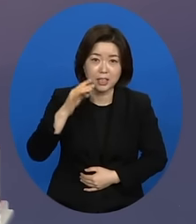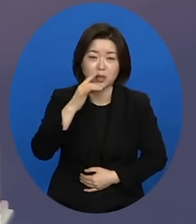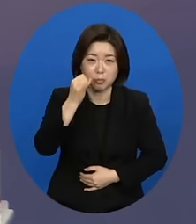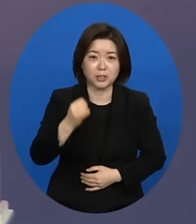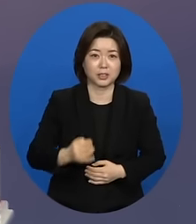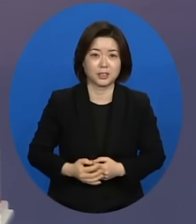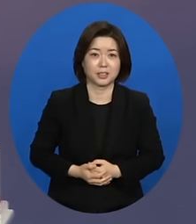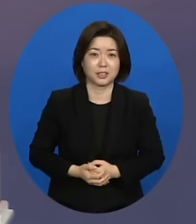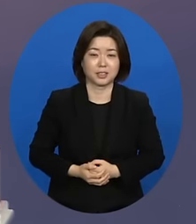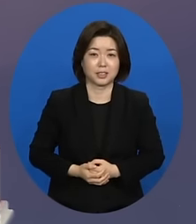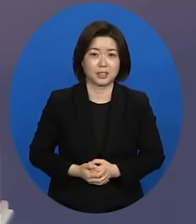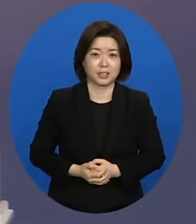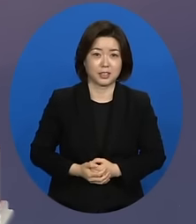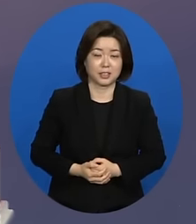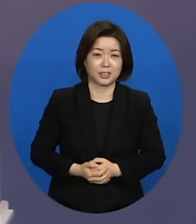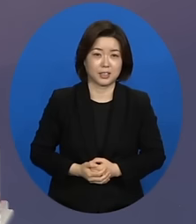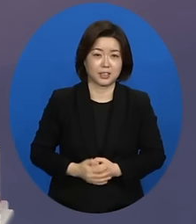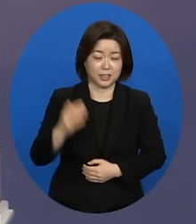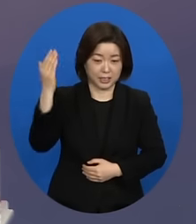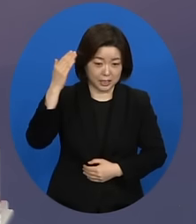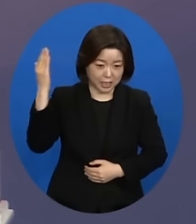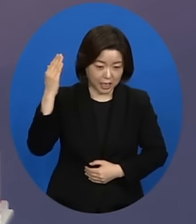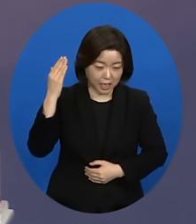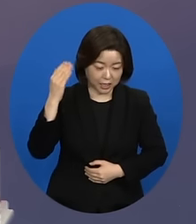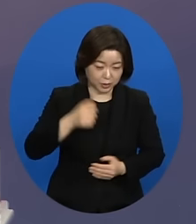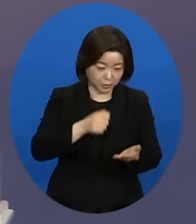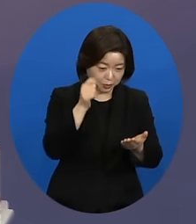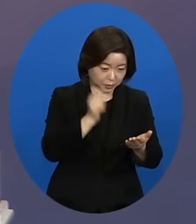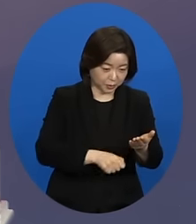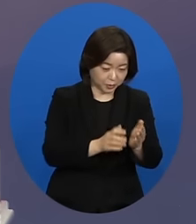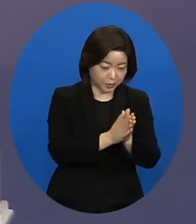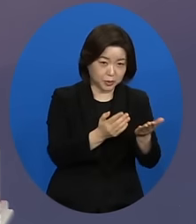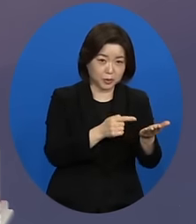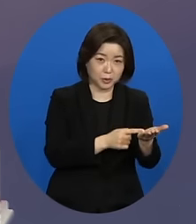우리나라 여권 가지고 북한에 가겠니?